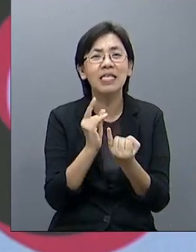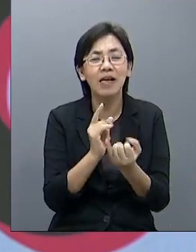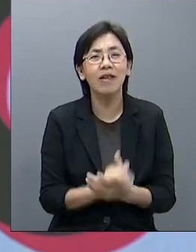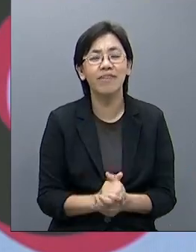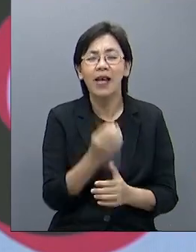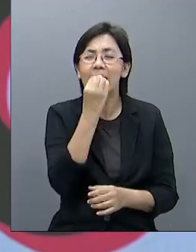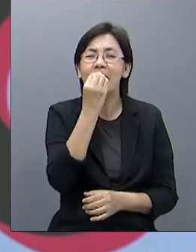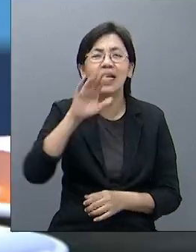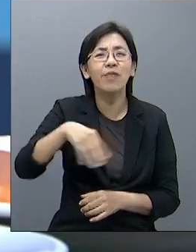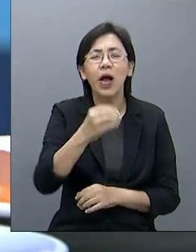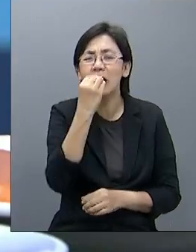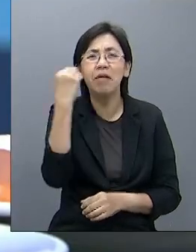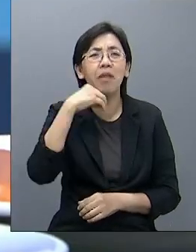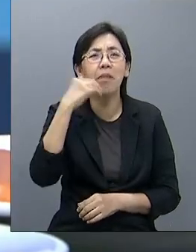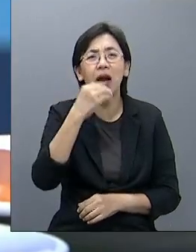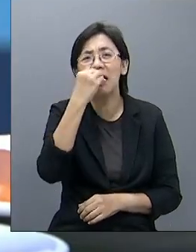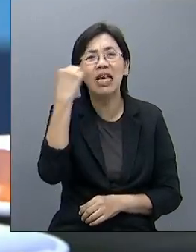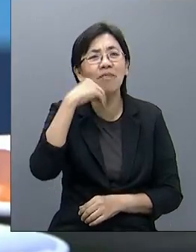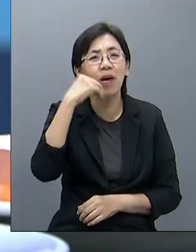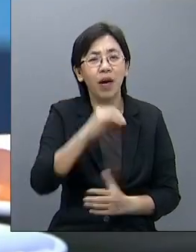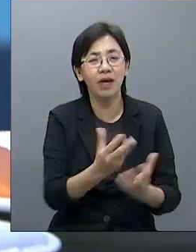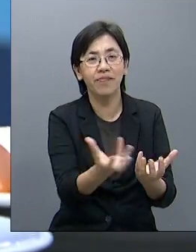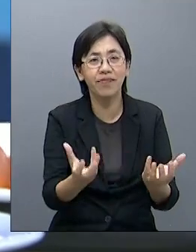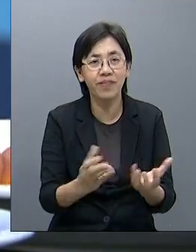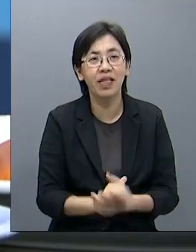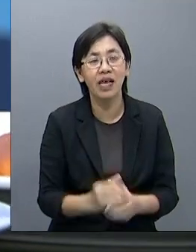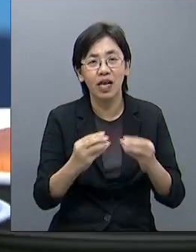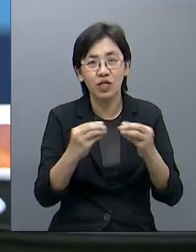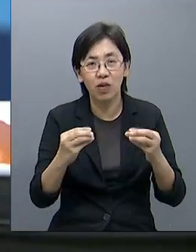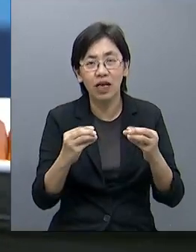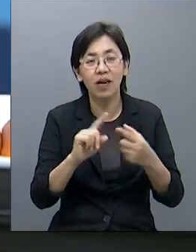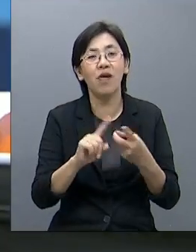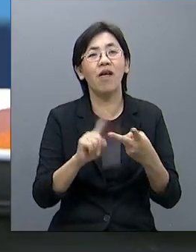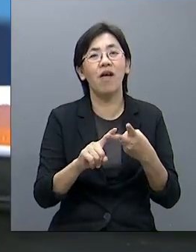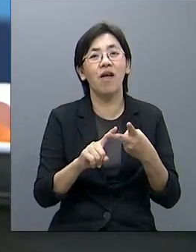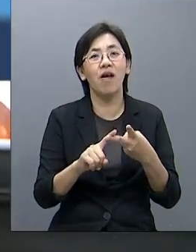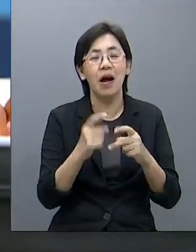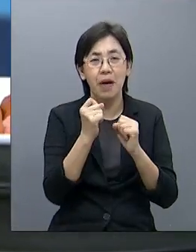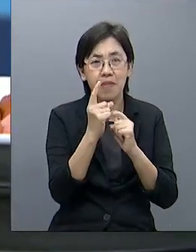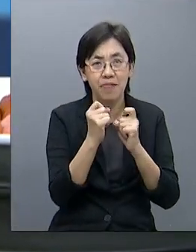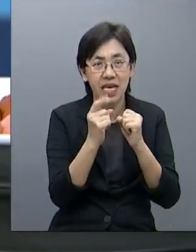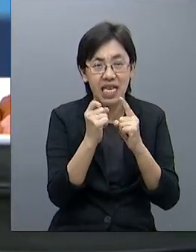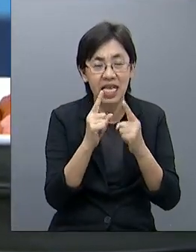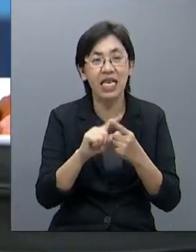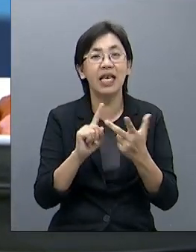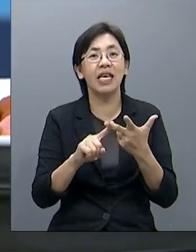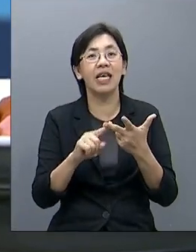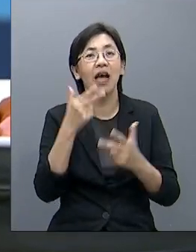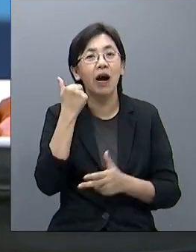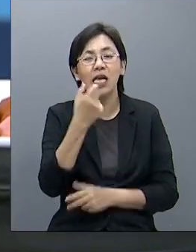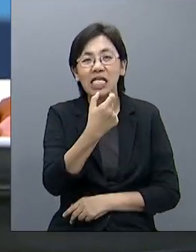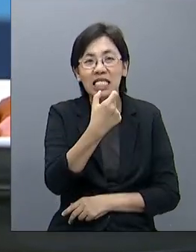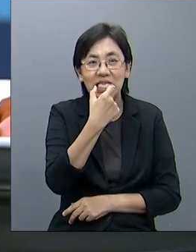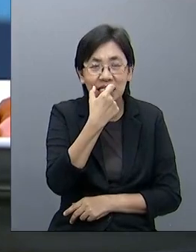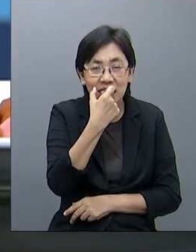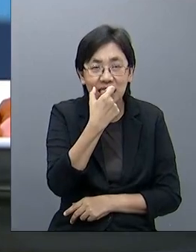เปอาหารี่หลๆท่บอกว กิอยประจำเลยมีไ่กรอก มีหนี่ปรามีกึง รูป มีคะนมกลุบอกรอบ มี